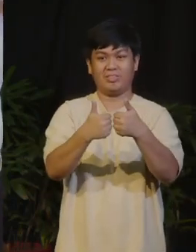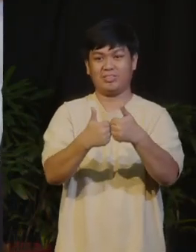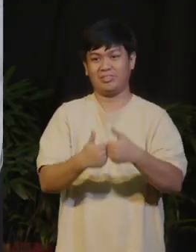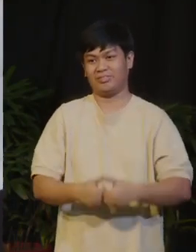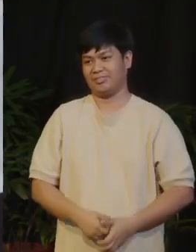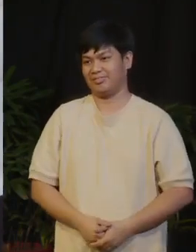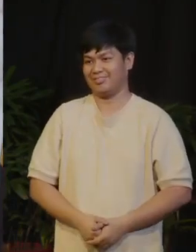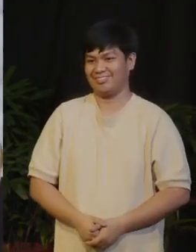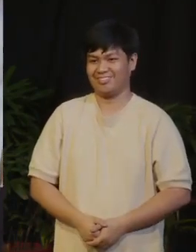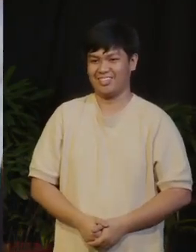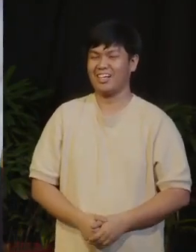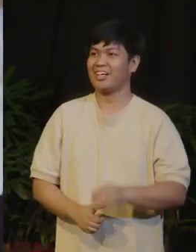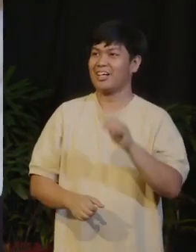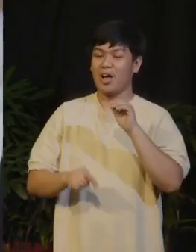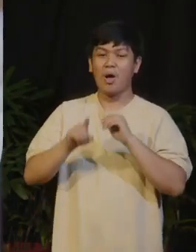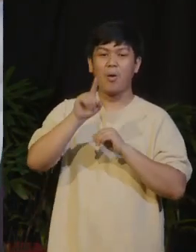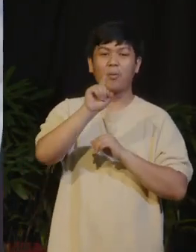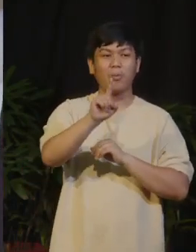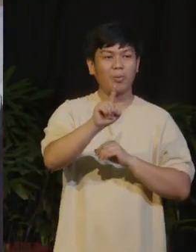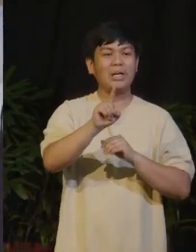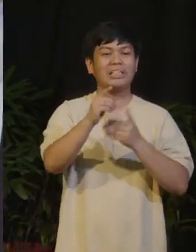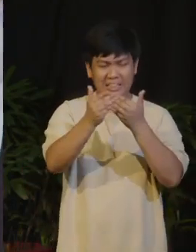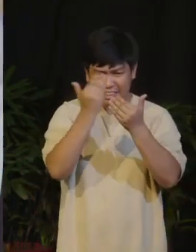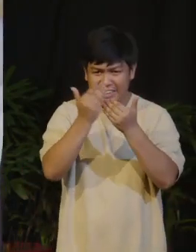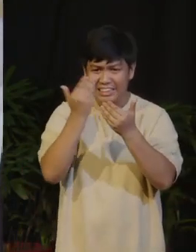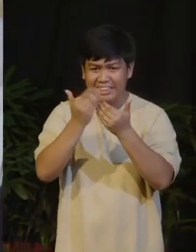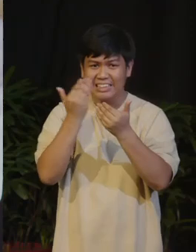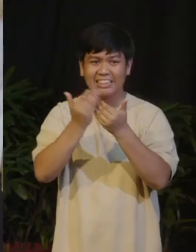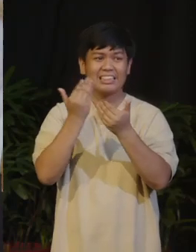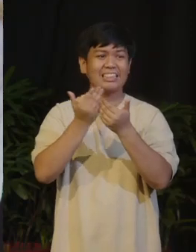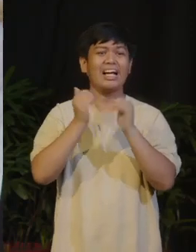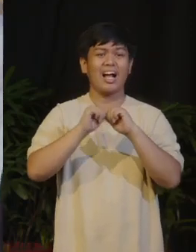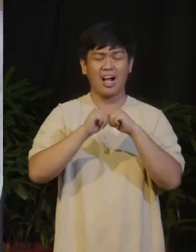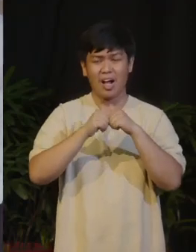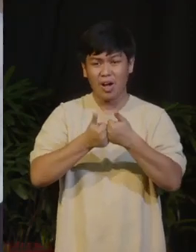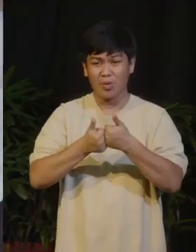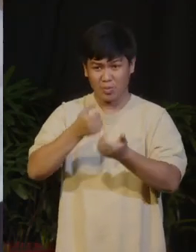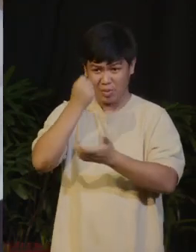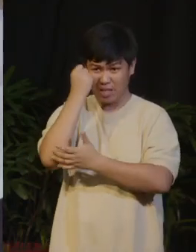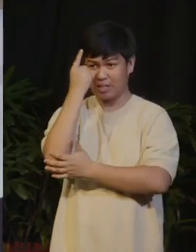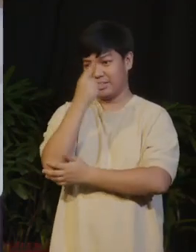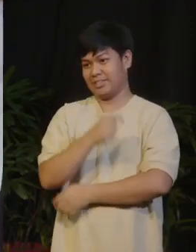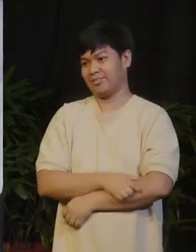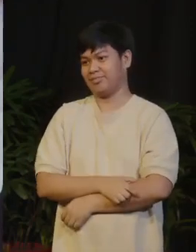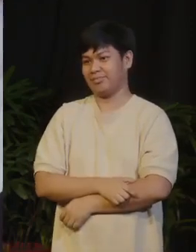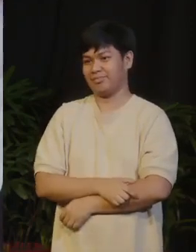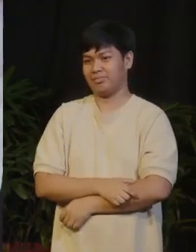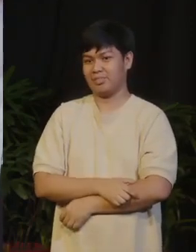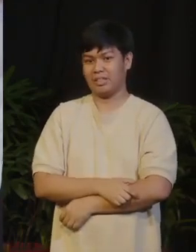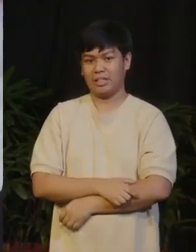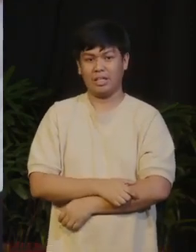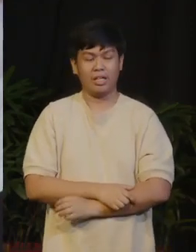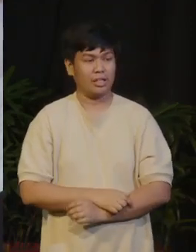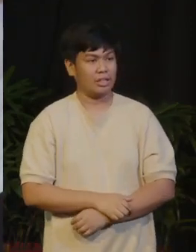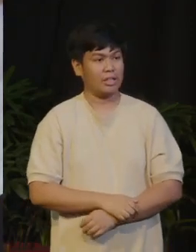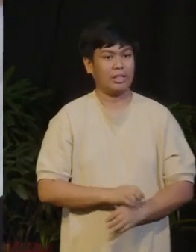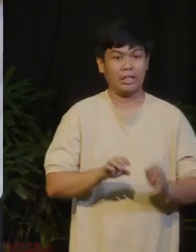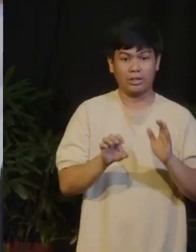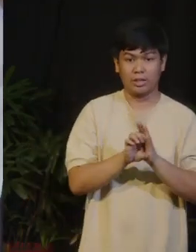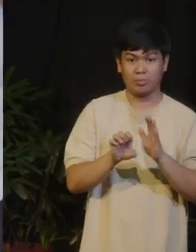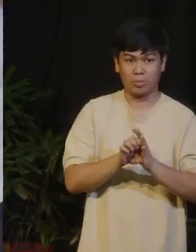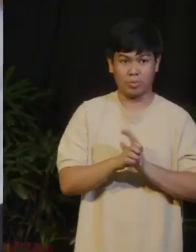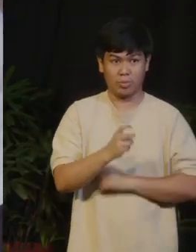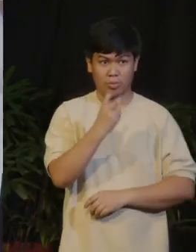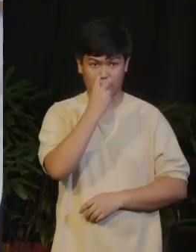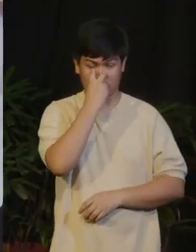ay isang napakadaling intindihin na realidad, no? Hindi kayang mag-akay ng isang bulag ng